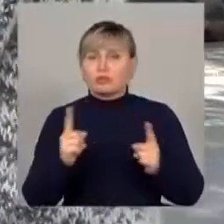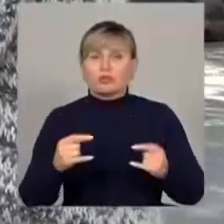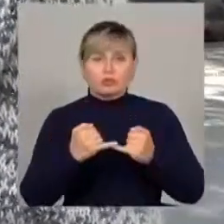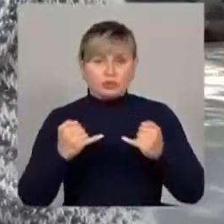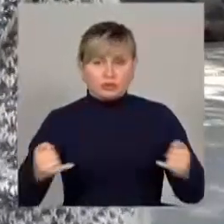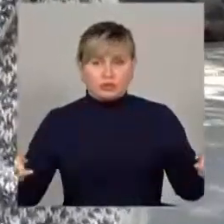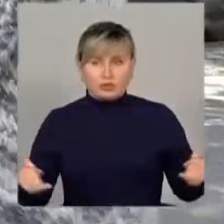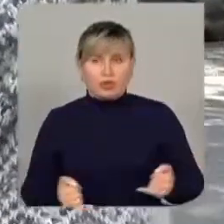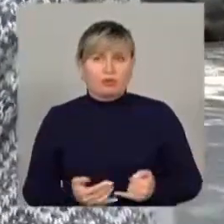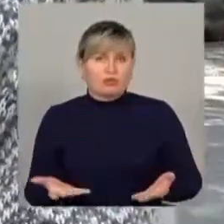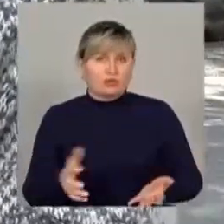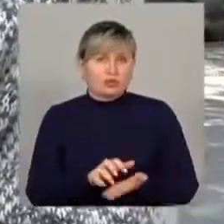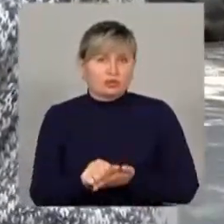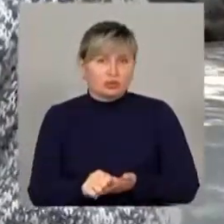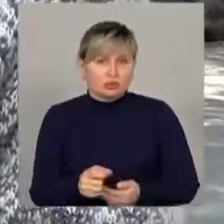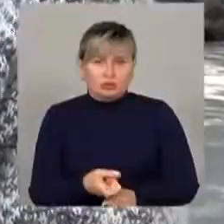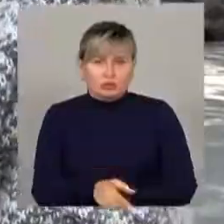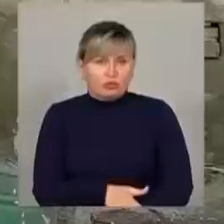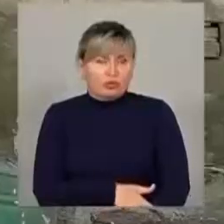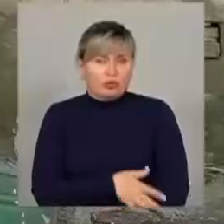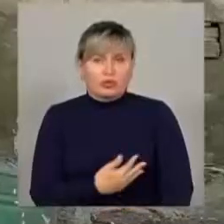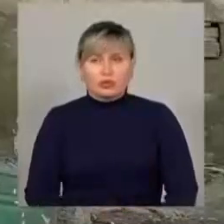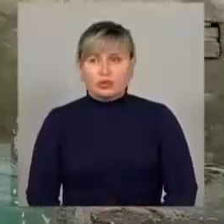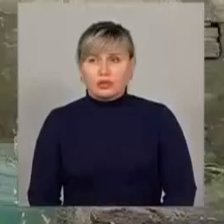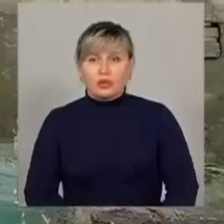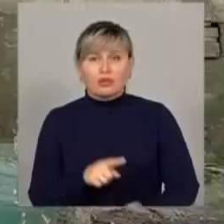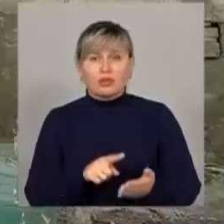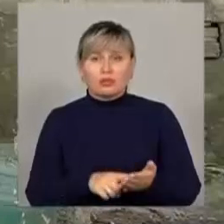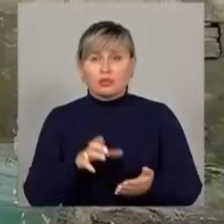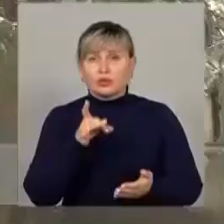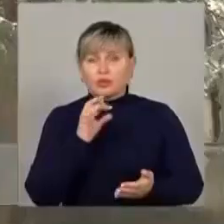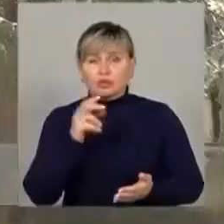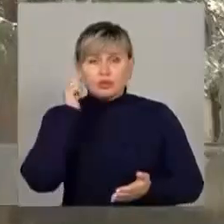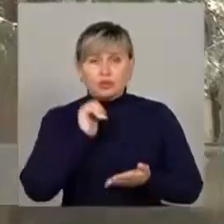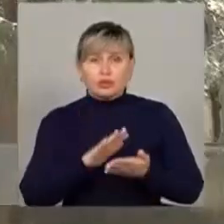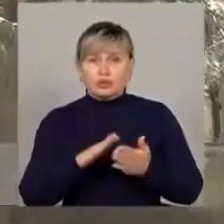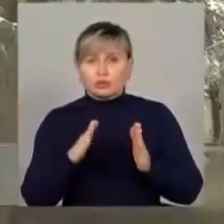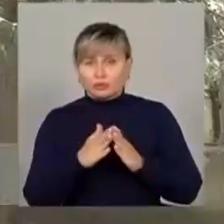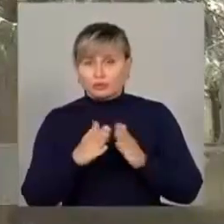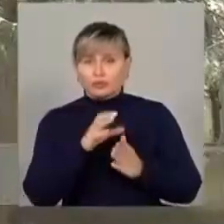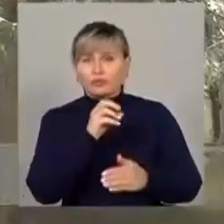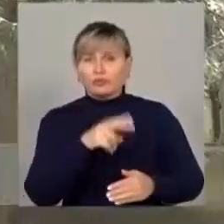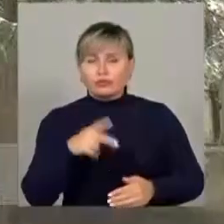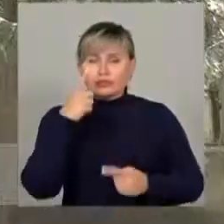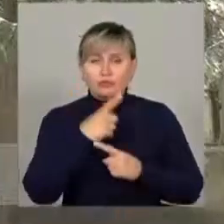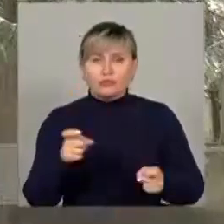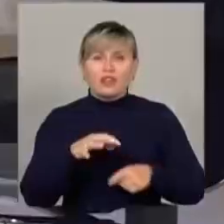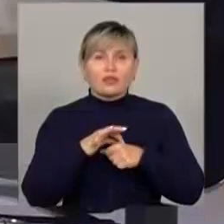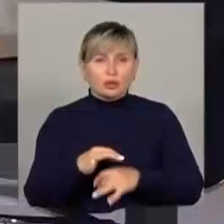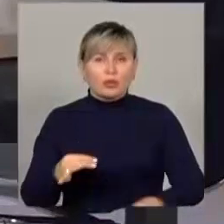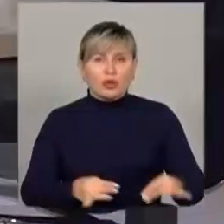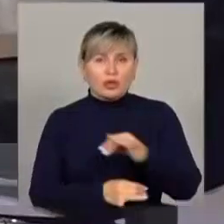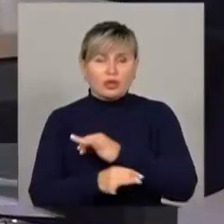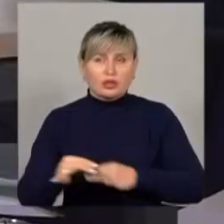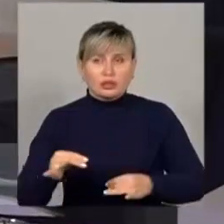Ну, что-то снос этот очень долго длится. На вопрос о сроках сноса ветхих домов Ербулат Досаев сообщил, что ведутся переговоры